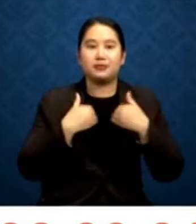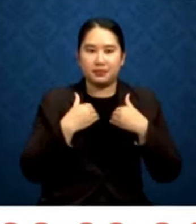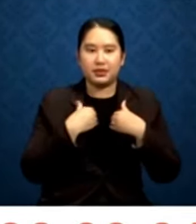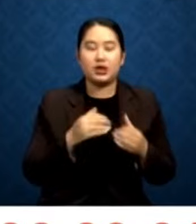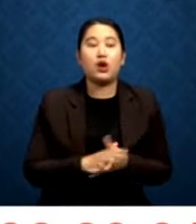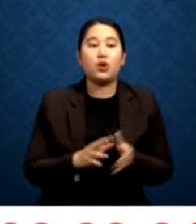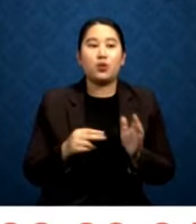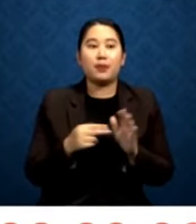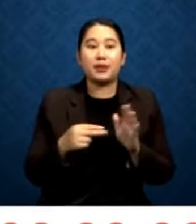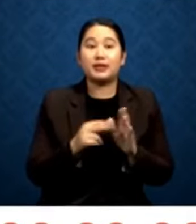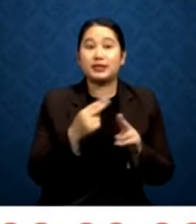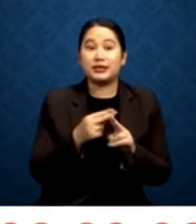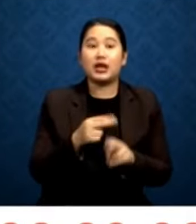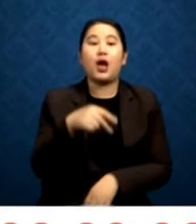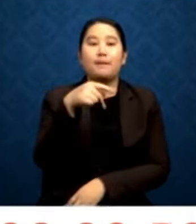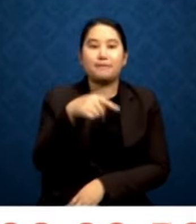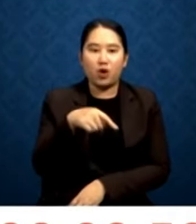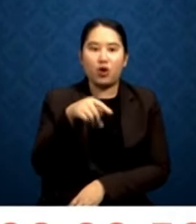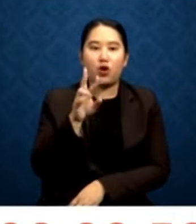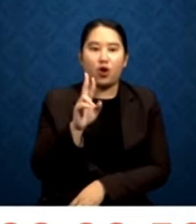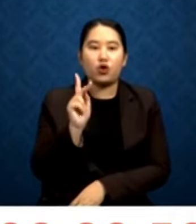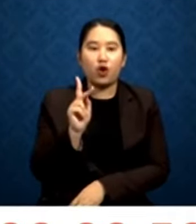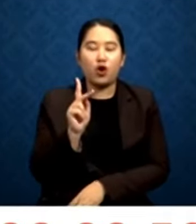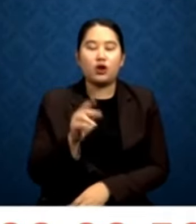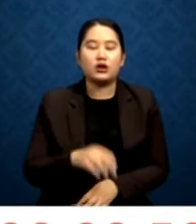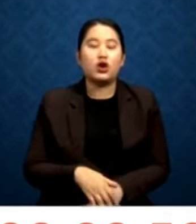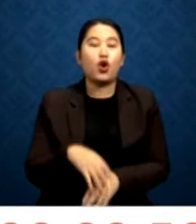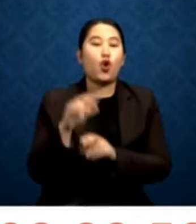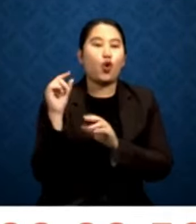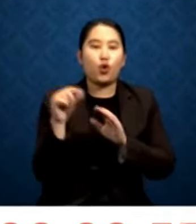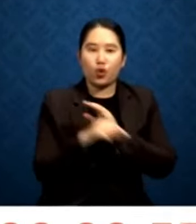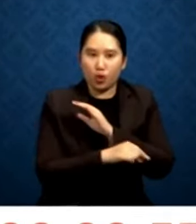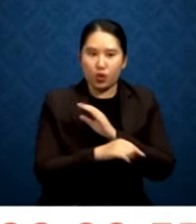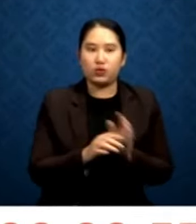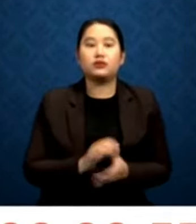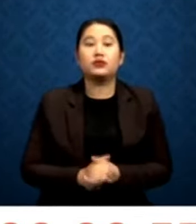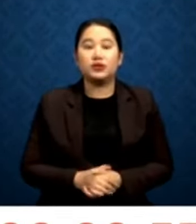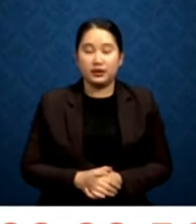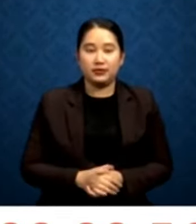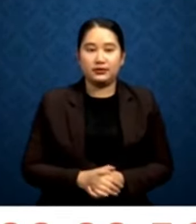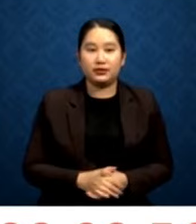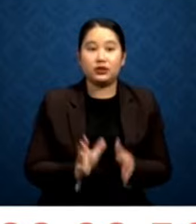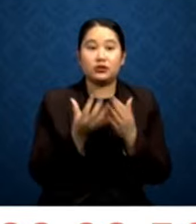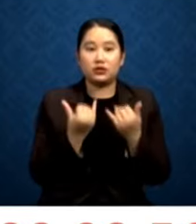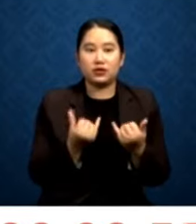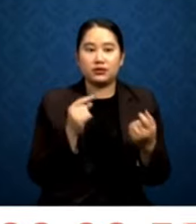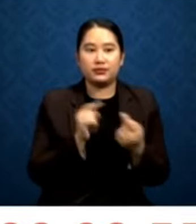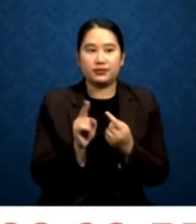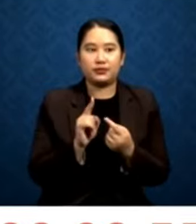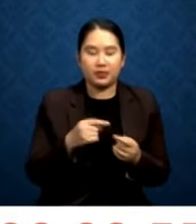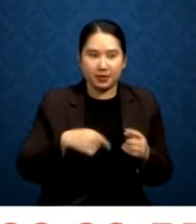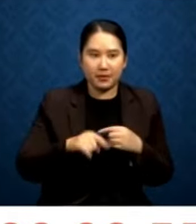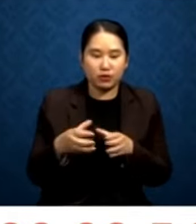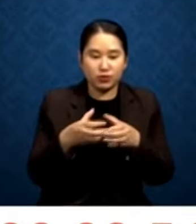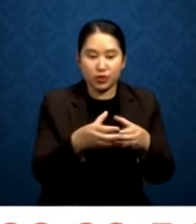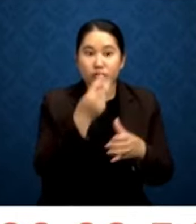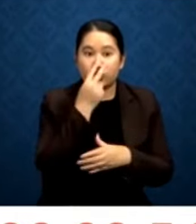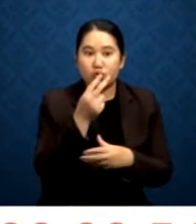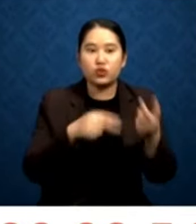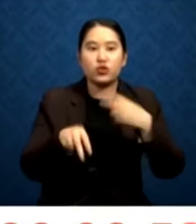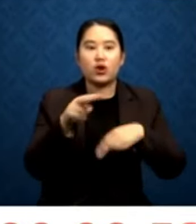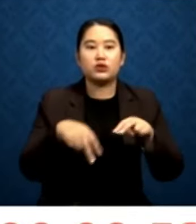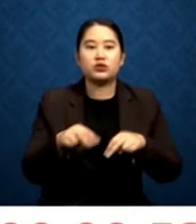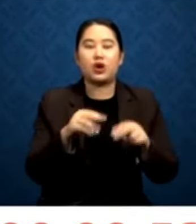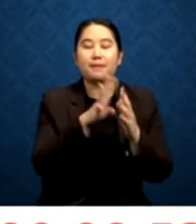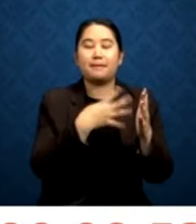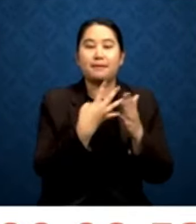ใช่คโกง หรือบางท่กเรีเปพระกอแรลกโ่ก็ต้องเข้าไปตรวจสอบและกำหนมารถก